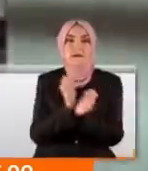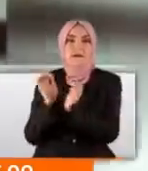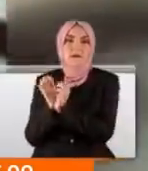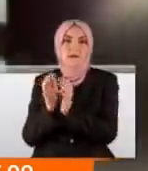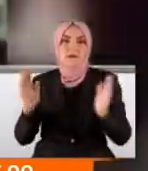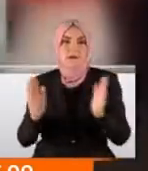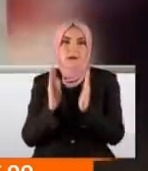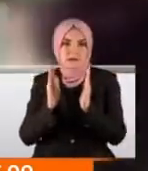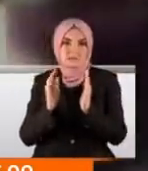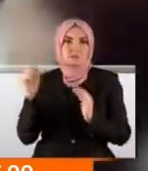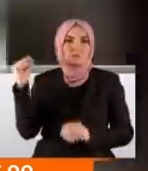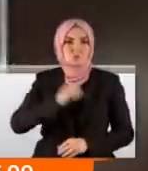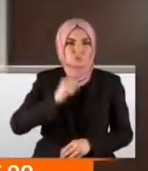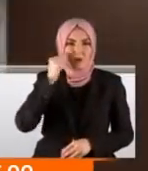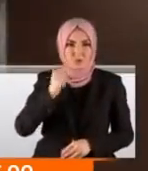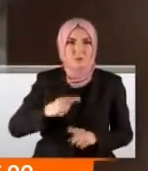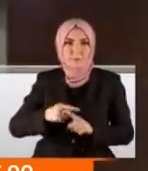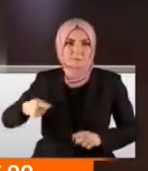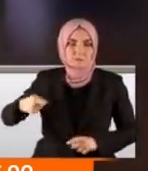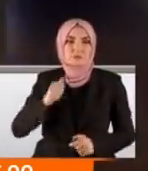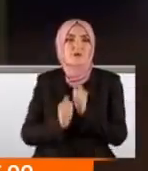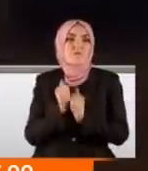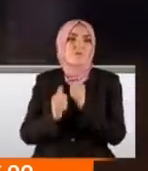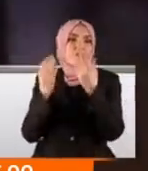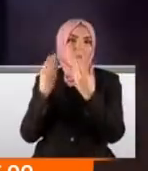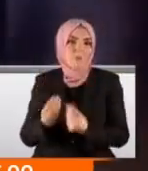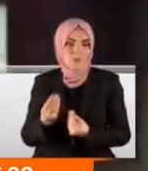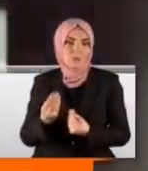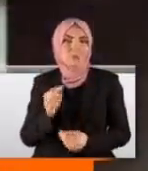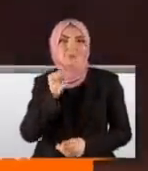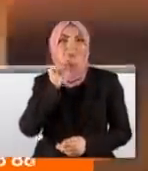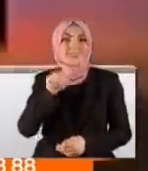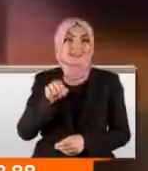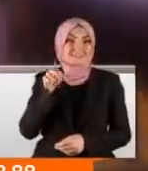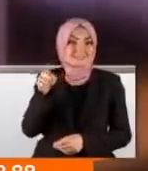O kavgada Akın Kutlu dayısı Hacı Tekcan'ı bıçaklayıp kaçmıştı.